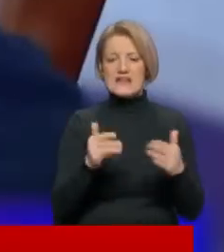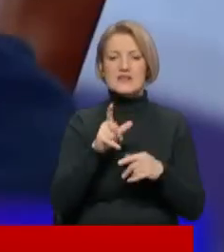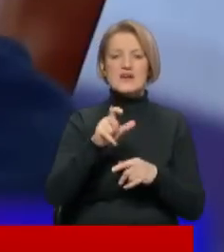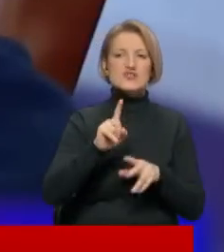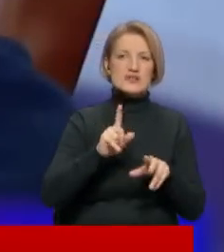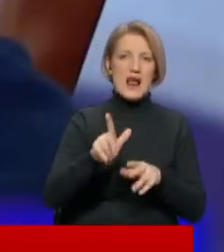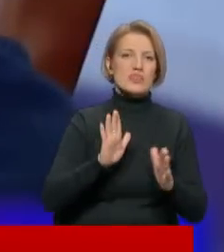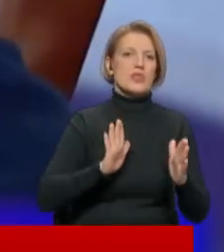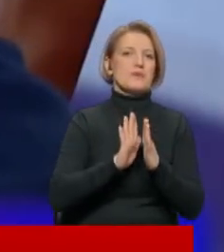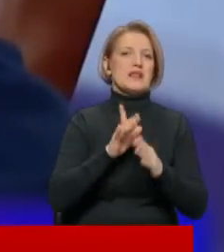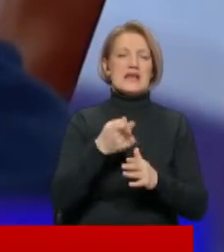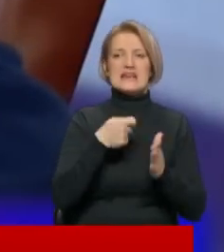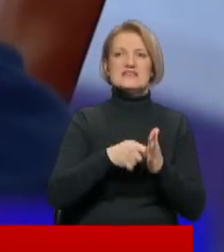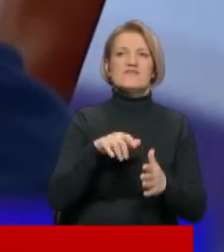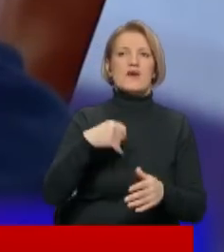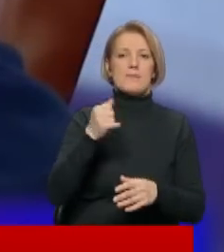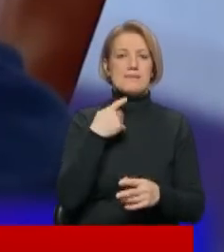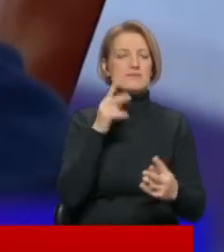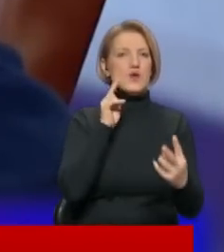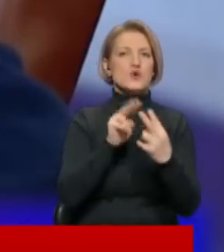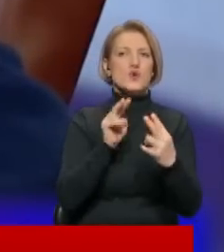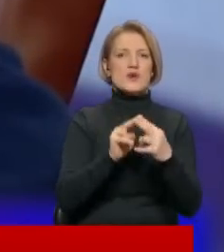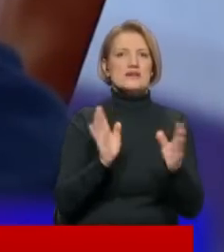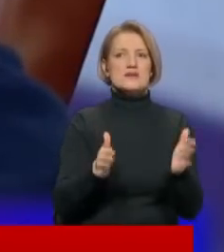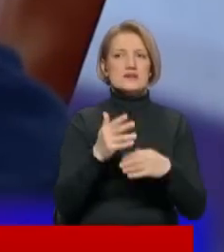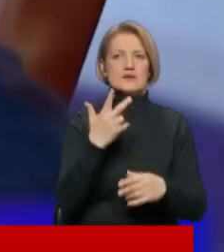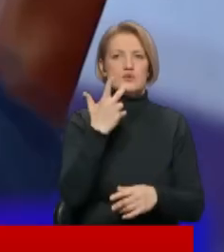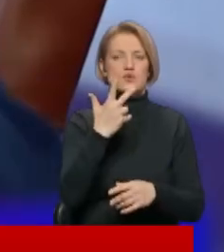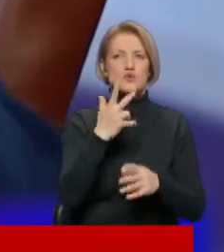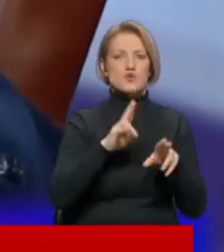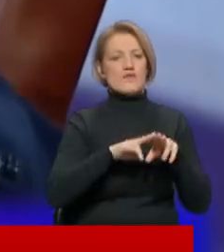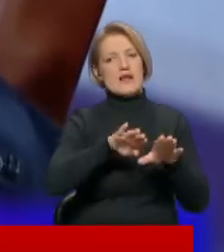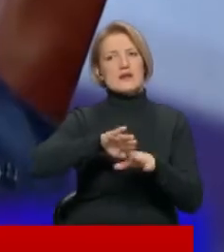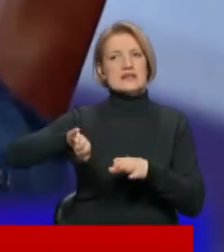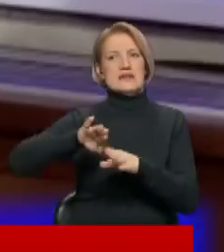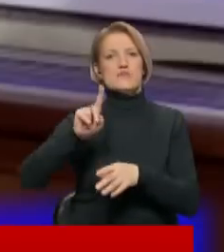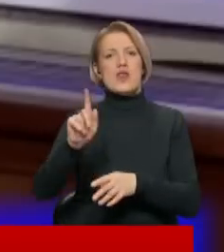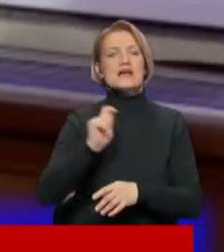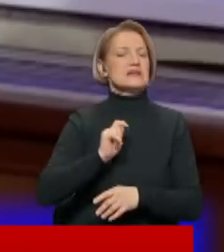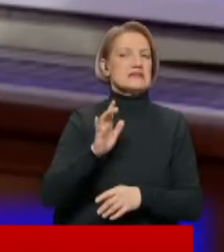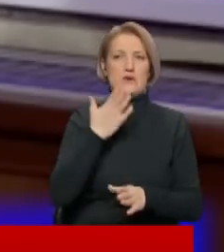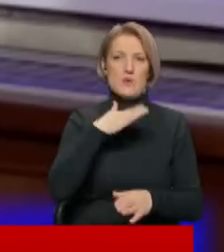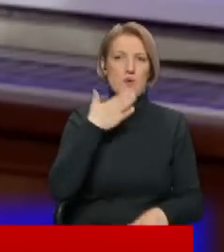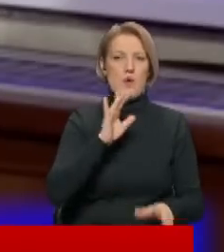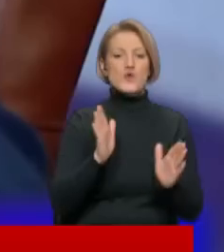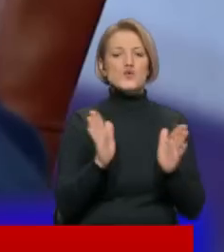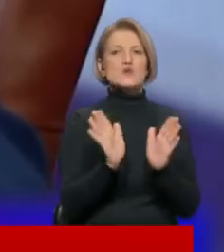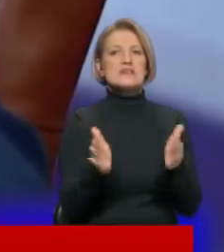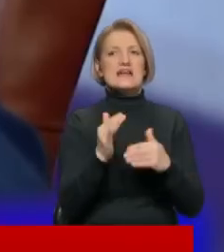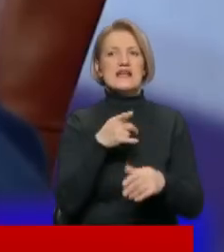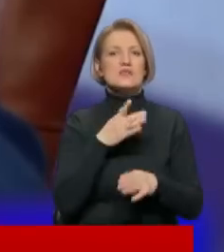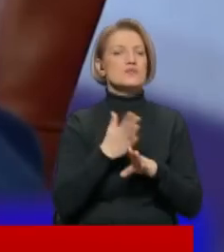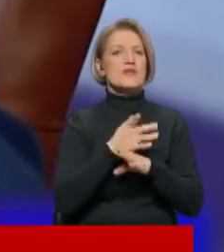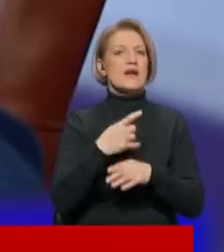sendikacılar isim benimle görüşen sendikacıların üç Konfederasyonu onların hiçbirinden böyle bir talep gelmedi küçük sendikalar